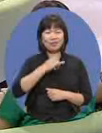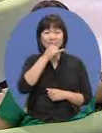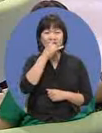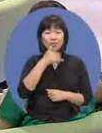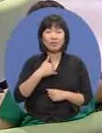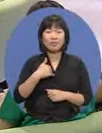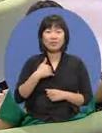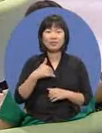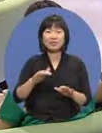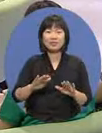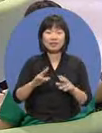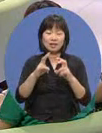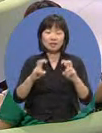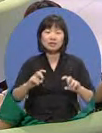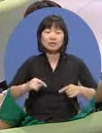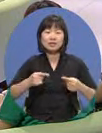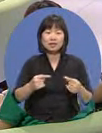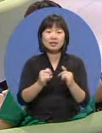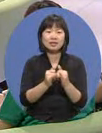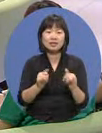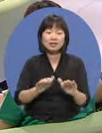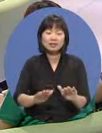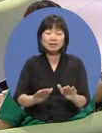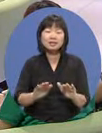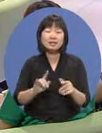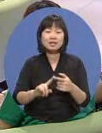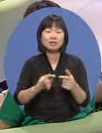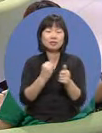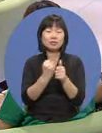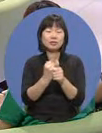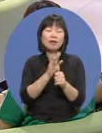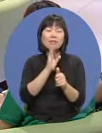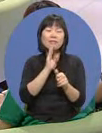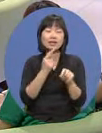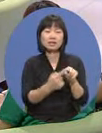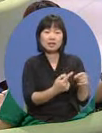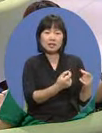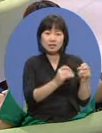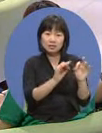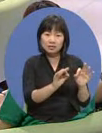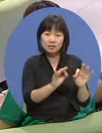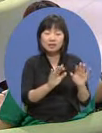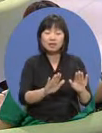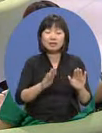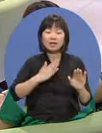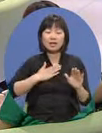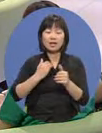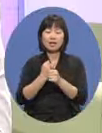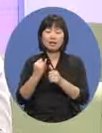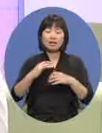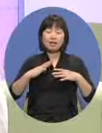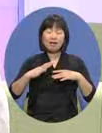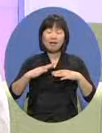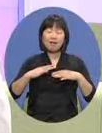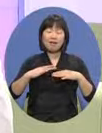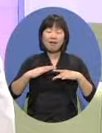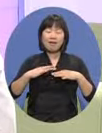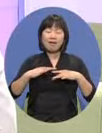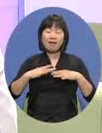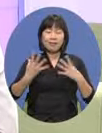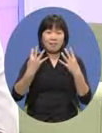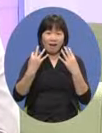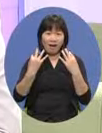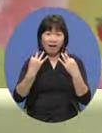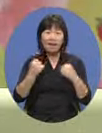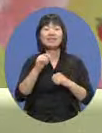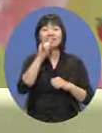그런데 선생님 이 캠프에 오신 분은 지금 이 부부도 마찬가지고요. 지금 보셨잖아요. 네. 자기 아내 자랑하기 급급하잖아요. 아니 그러니까요.